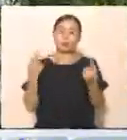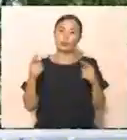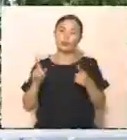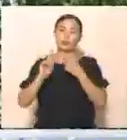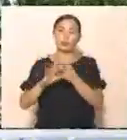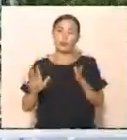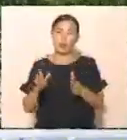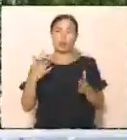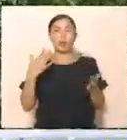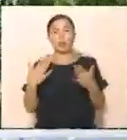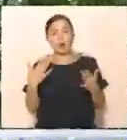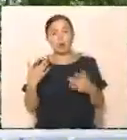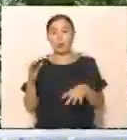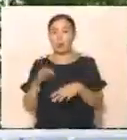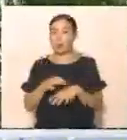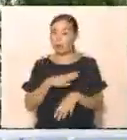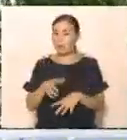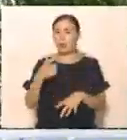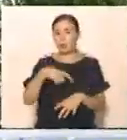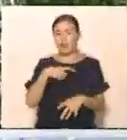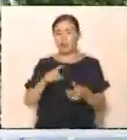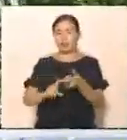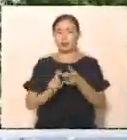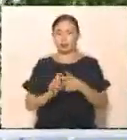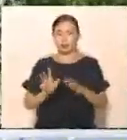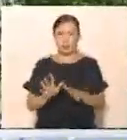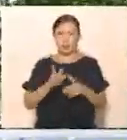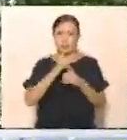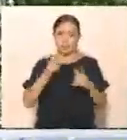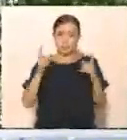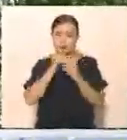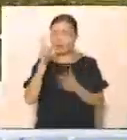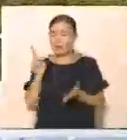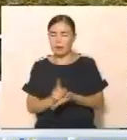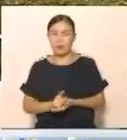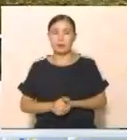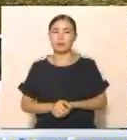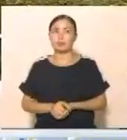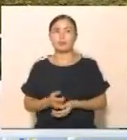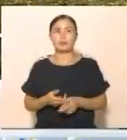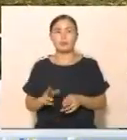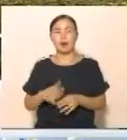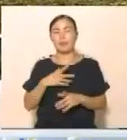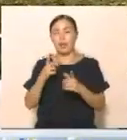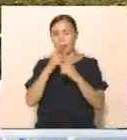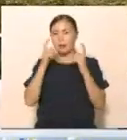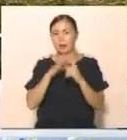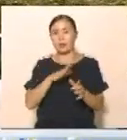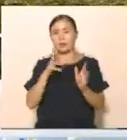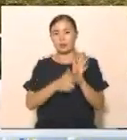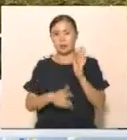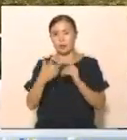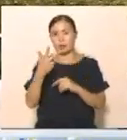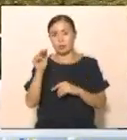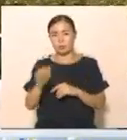үшін тағасыз. Ал егер сіз ауырмаған болсаңыз, өзіңізге жұқтырып алмас үшін міндетті түрде таққаныңыз дұрыс. Бізде маска тақпаудың құны 83 мың